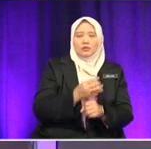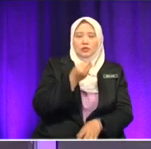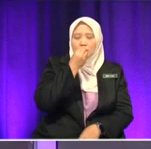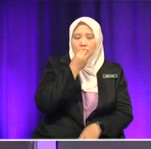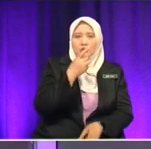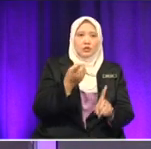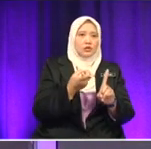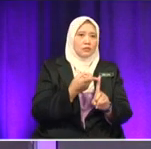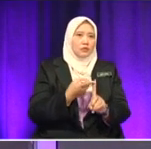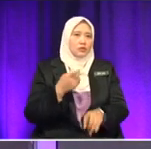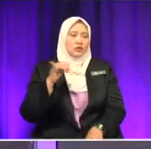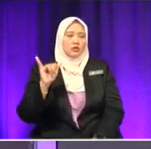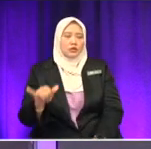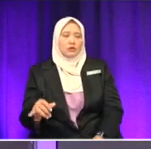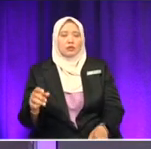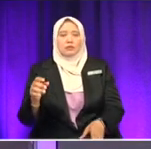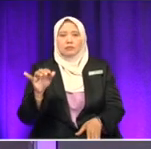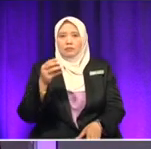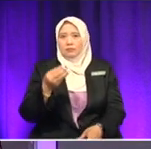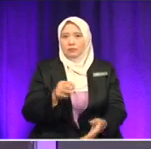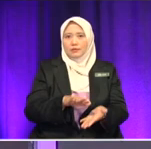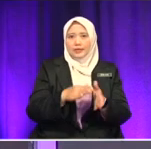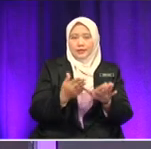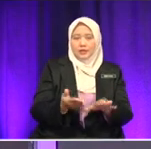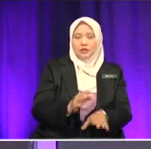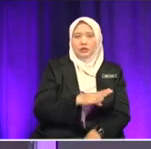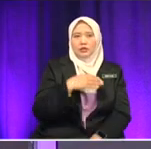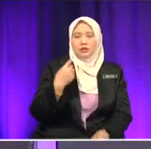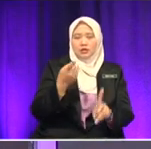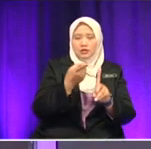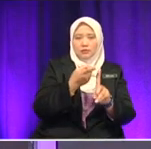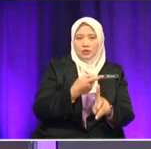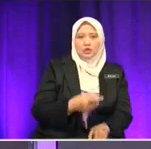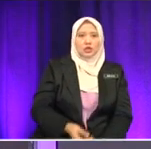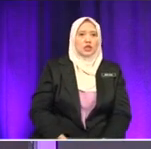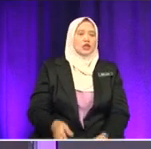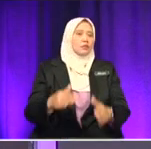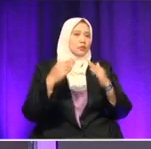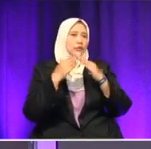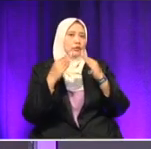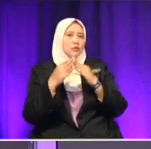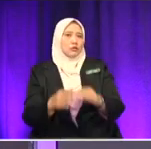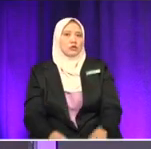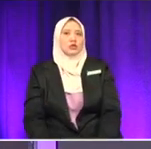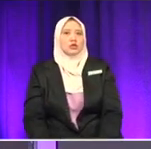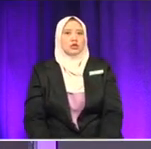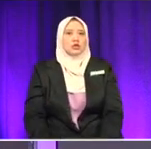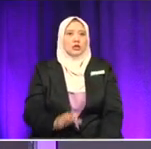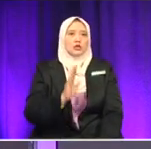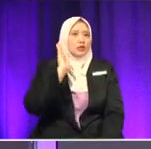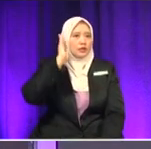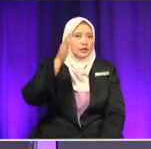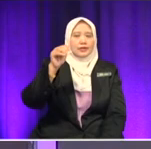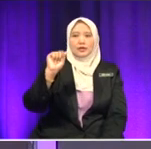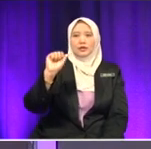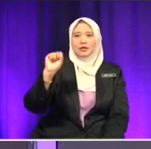memakan perumahnya, mendapat nutrien daripada perumah. Dan yang ketiga, ia menjalankan pembiakan secara aset iaitu